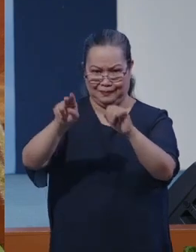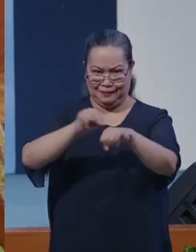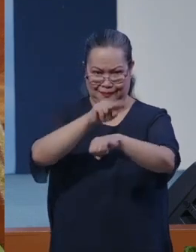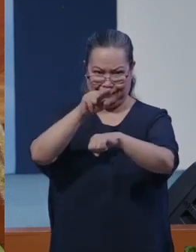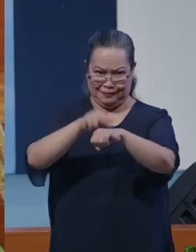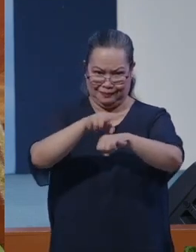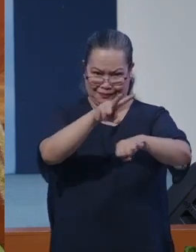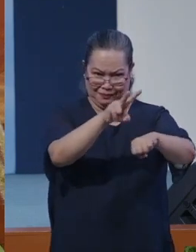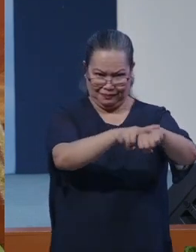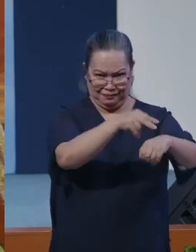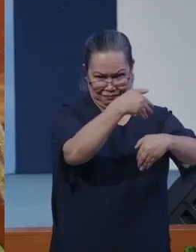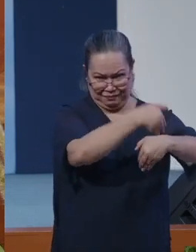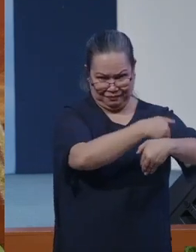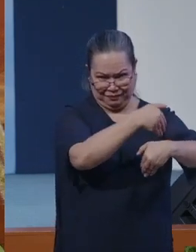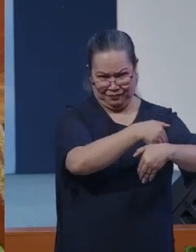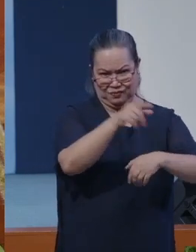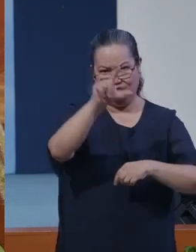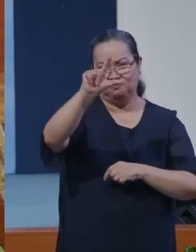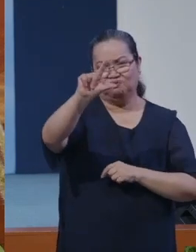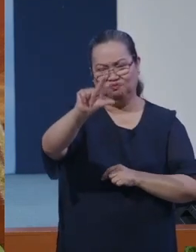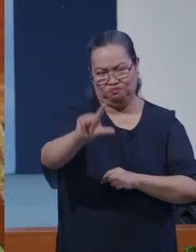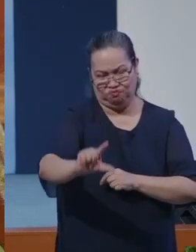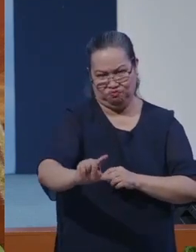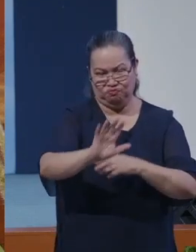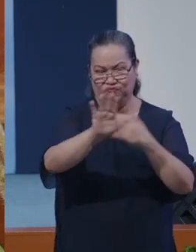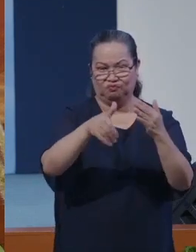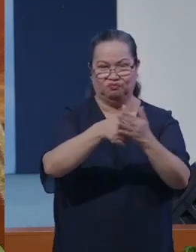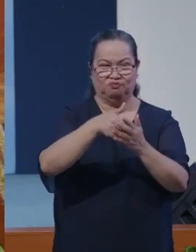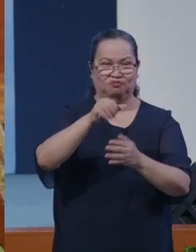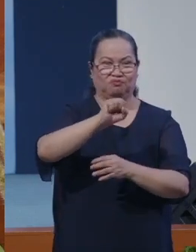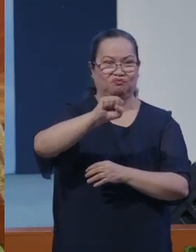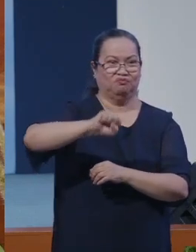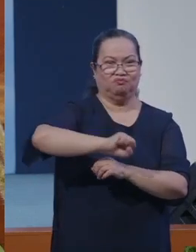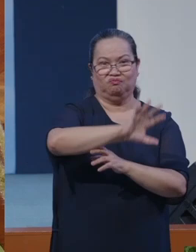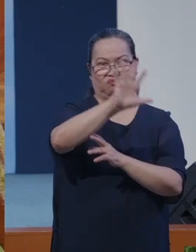national savings rate sa buong Southeast Asia.